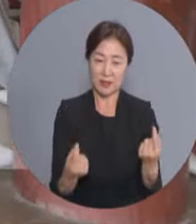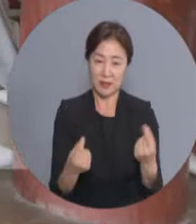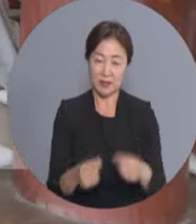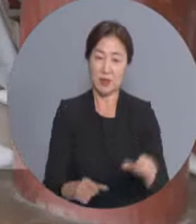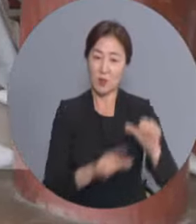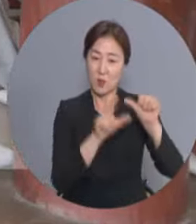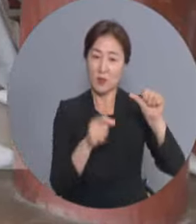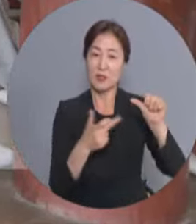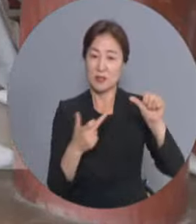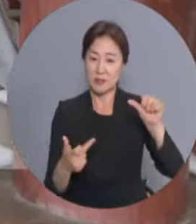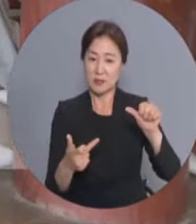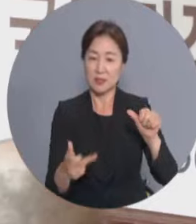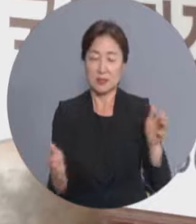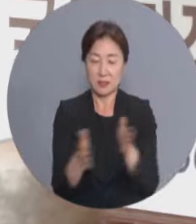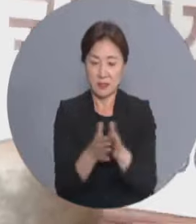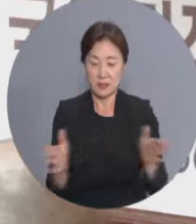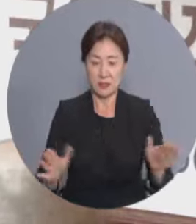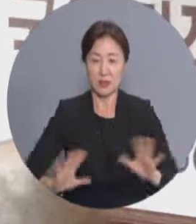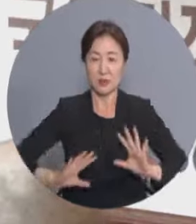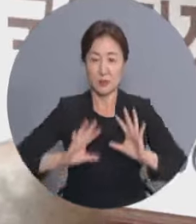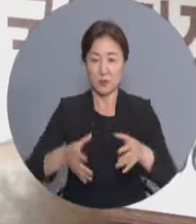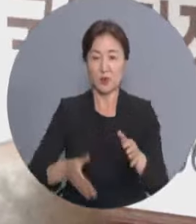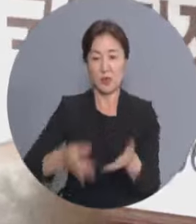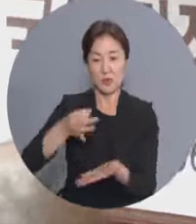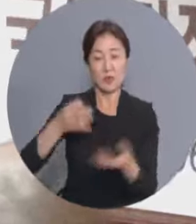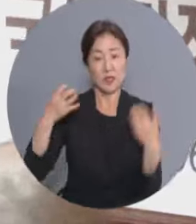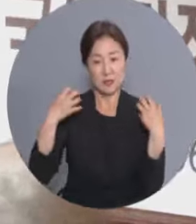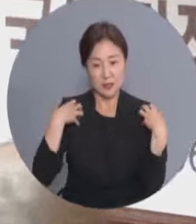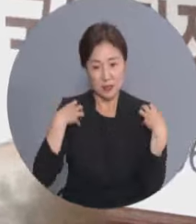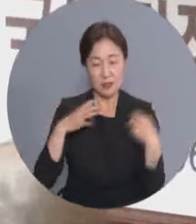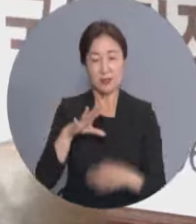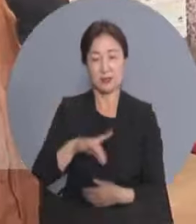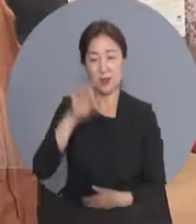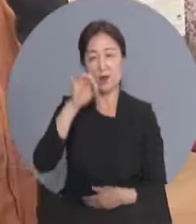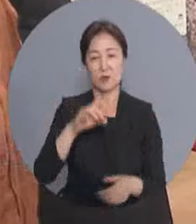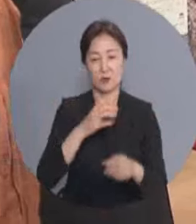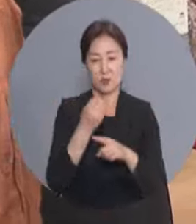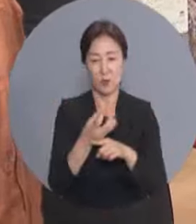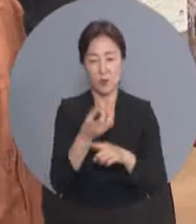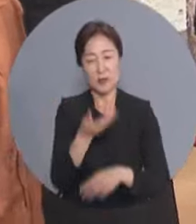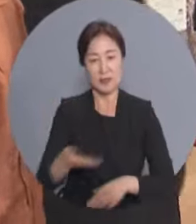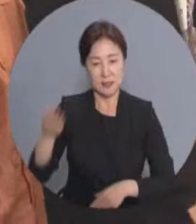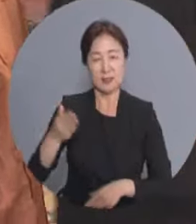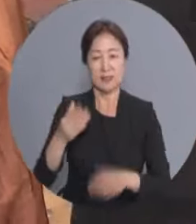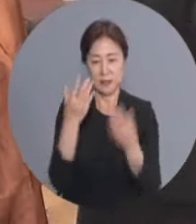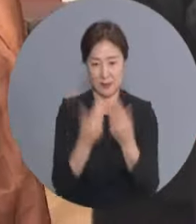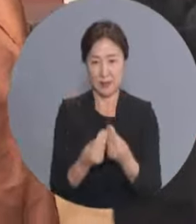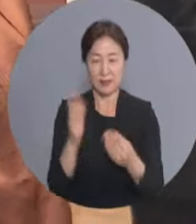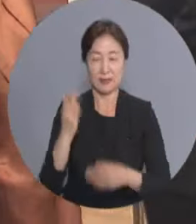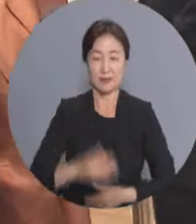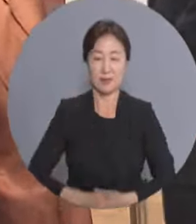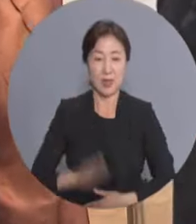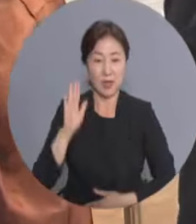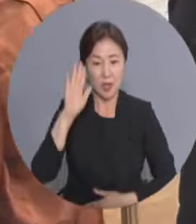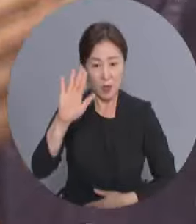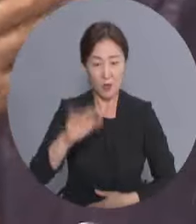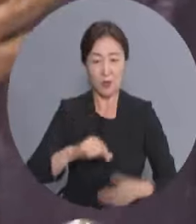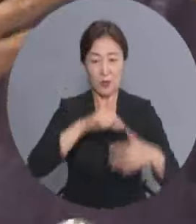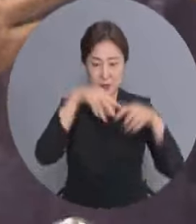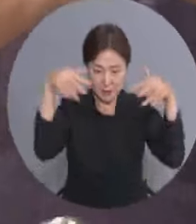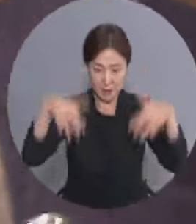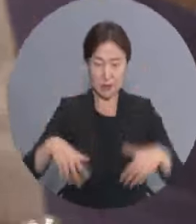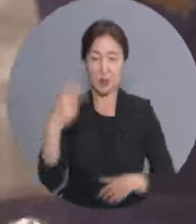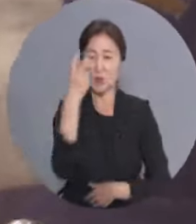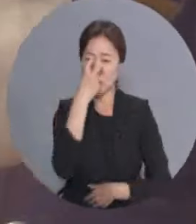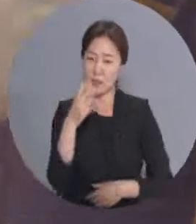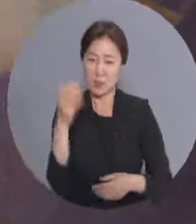출범한 국가 산청의 첫 국보 승격 사례이기 때문입니다 국가 산청은 앞으로 문화재의 체계적인 관리